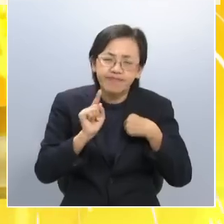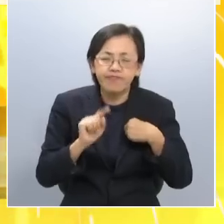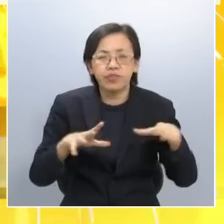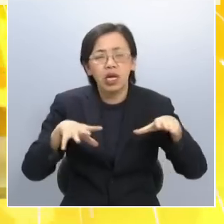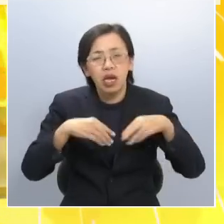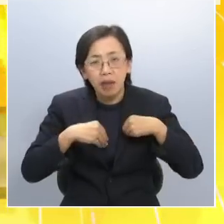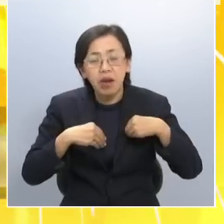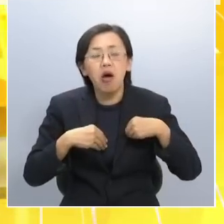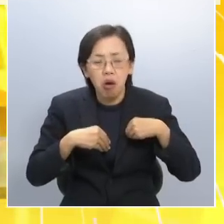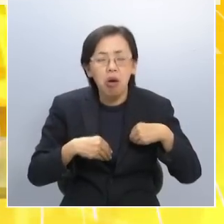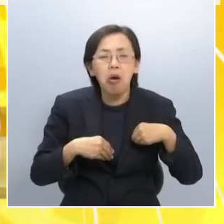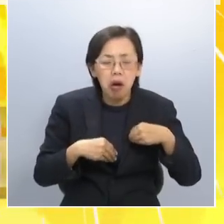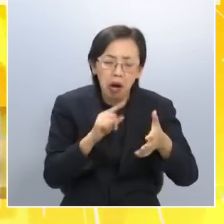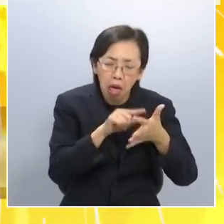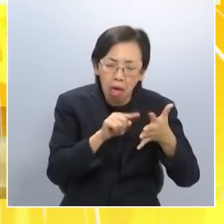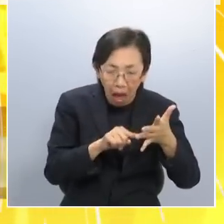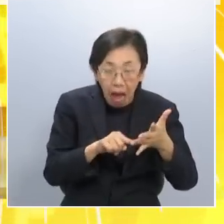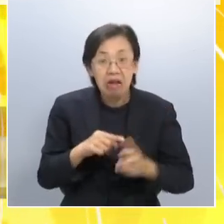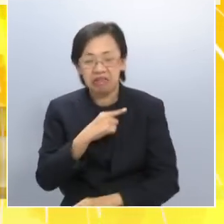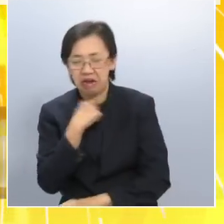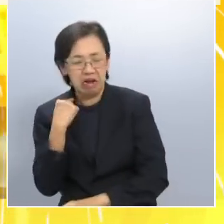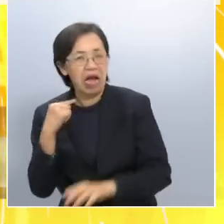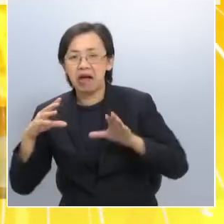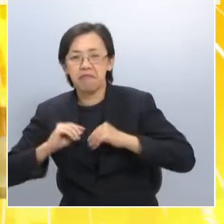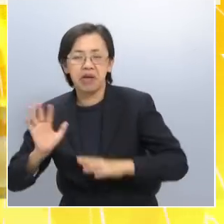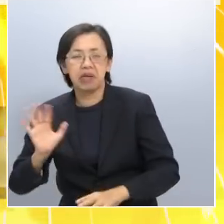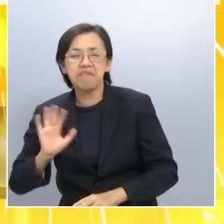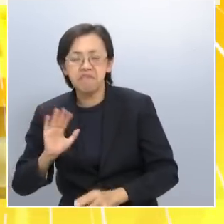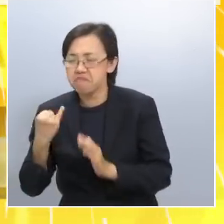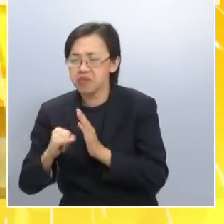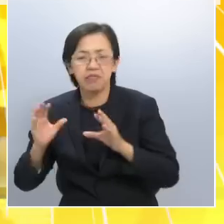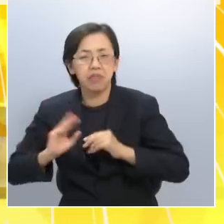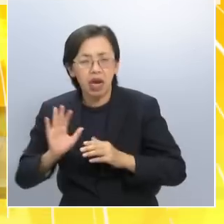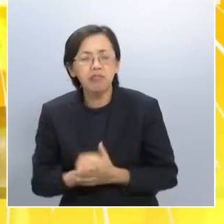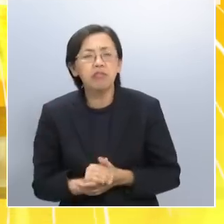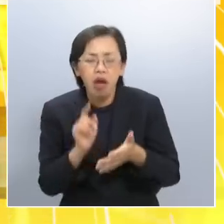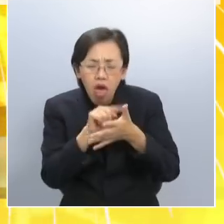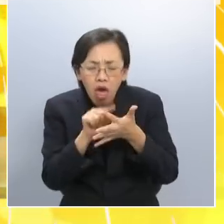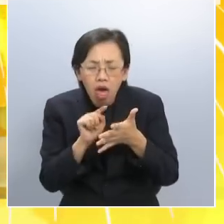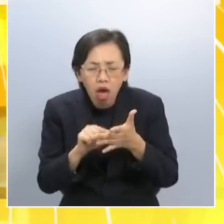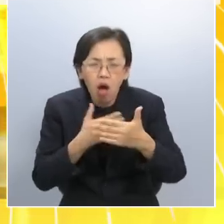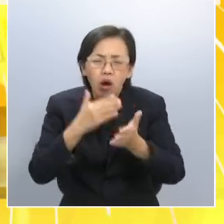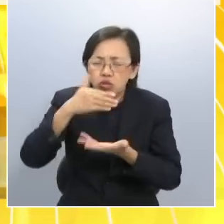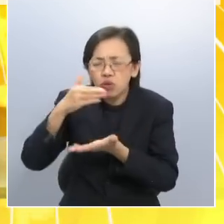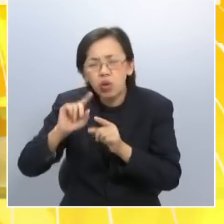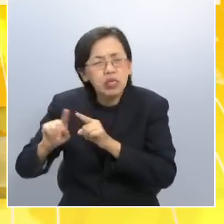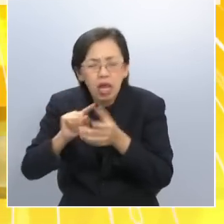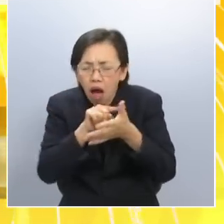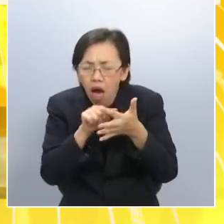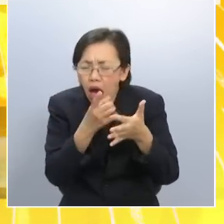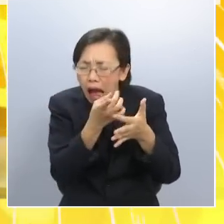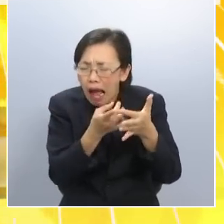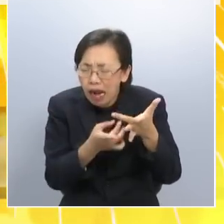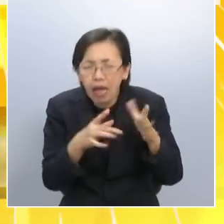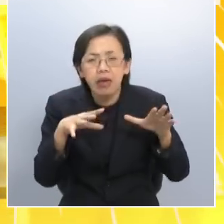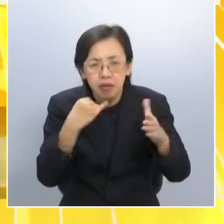เรื่องการฆ่านั้นยังไม่ได้รับสาภาพนะครับนะแต่รับข้อที่จริงเรื่องละเอียดต่างๆที่เป็นประโยชน์พอสมควรนะครับเขาบ